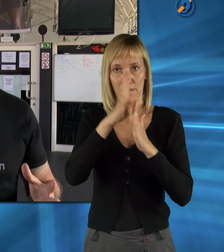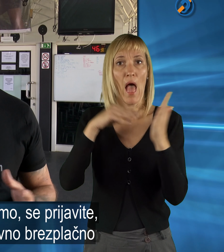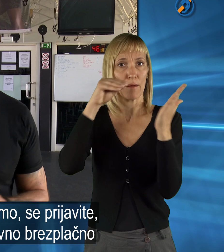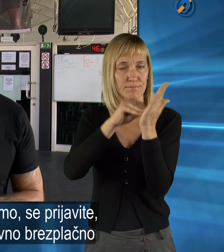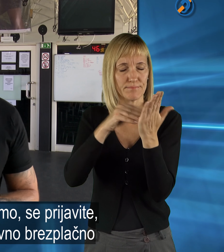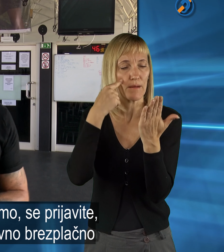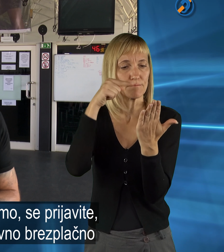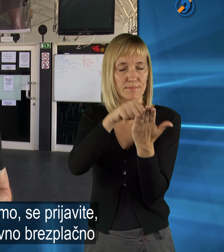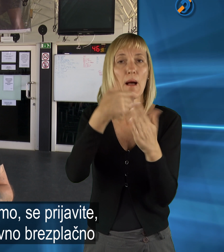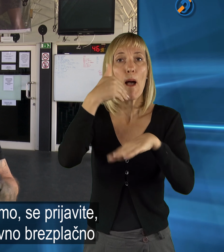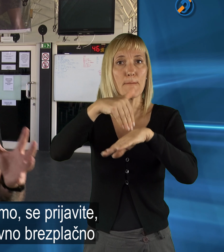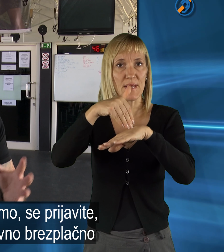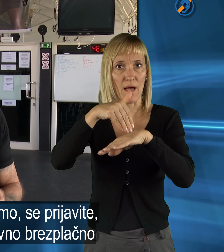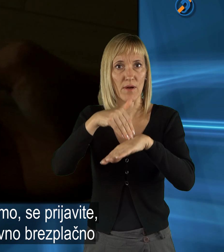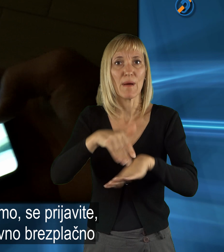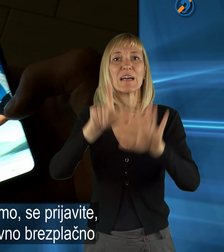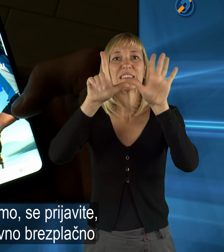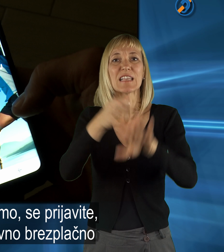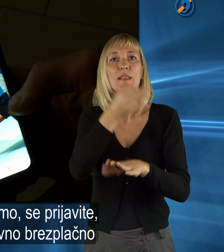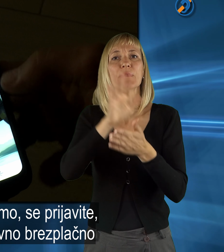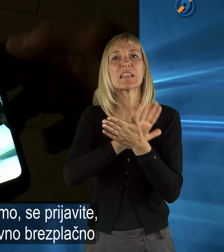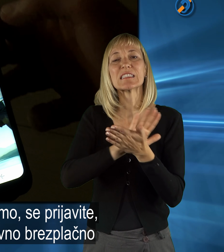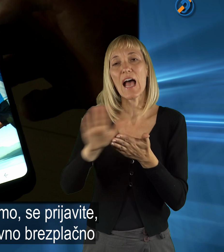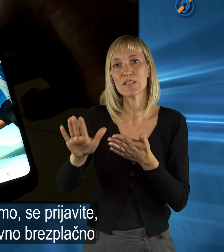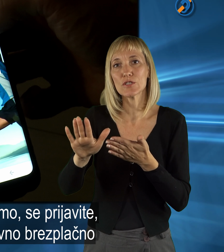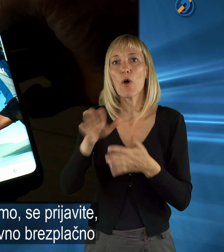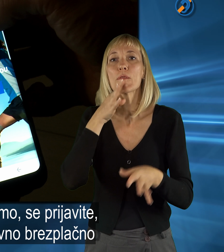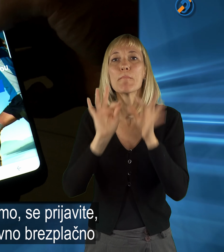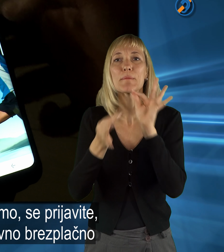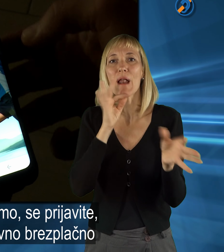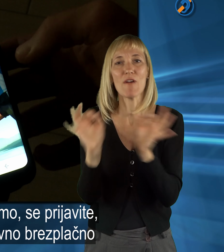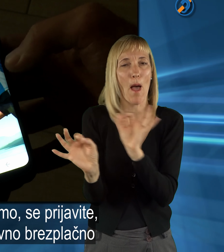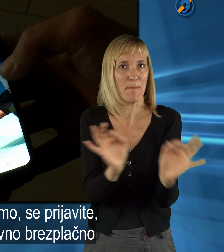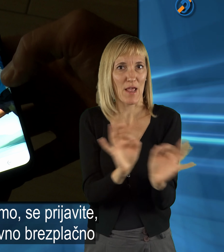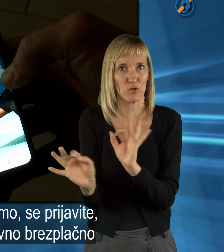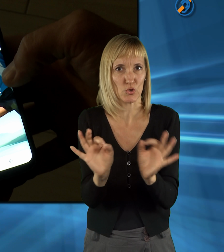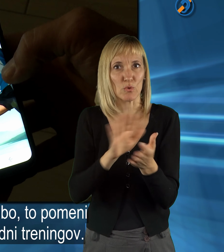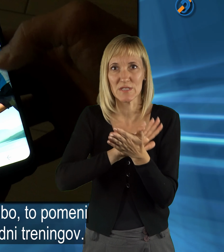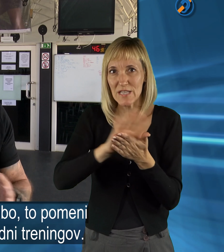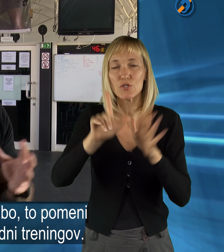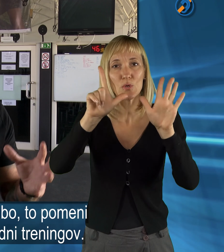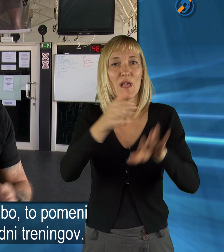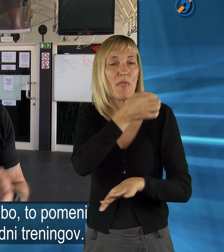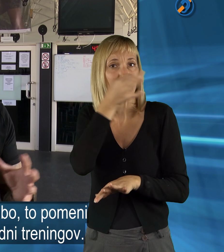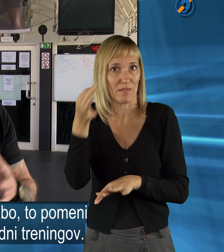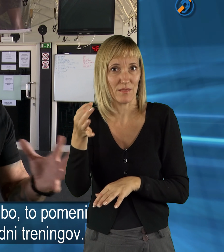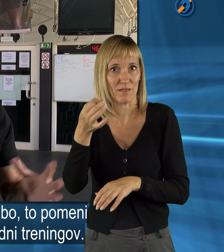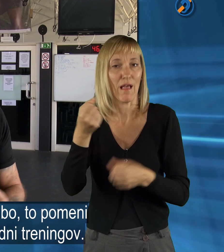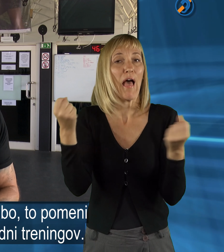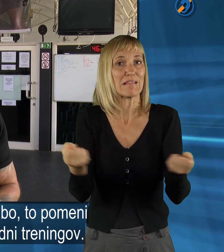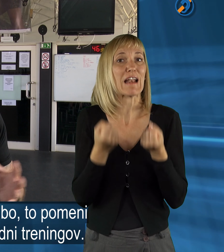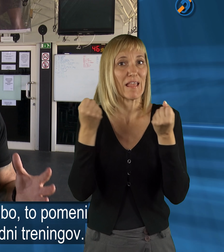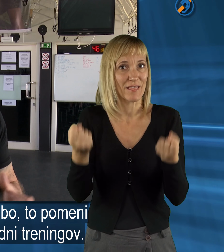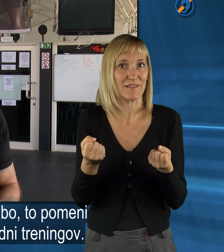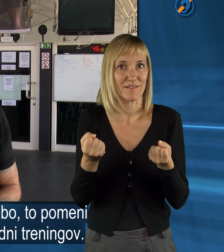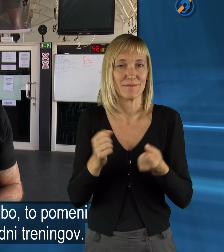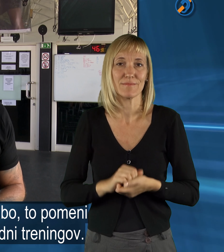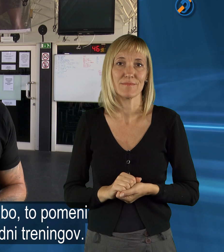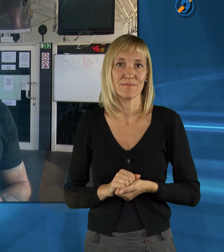Prete gor na platformo, se logirate, imate sedem dnevni zastojn free trial, se pravi, to pomeni zastojn sedem dni